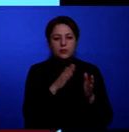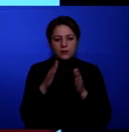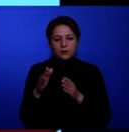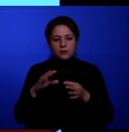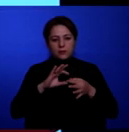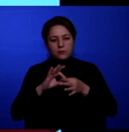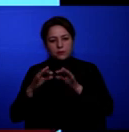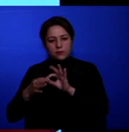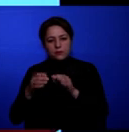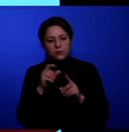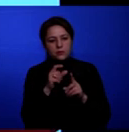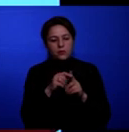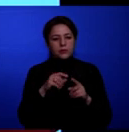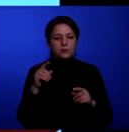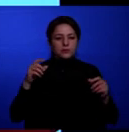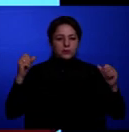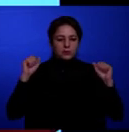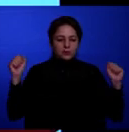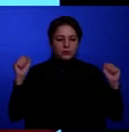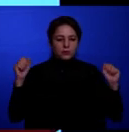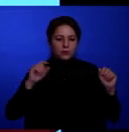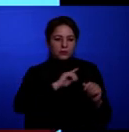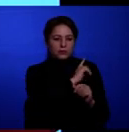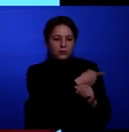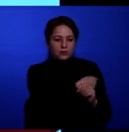здоровяк крепыш крепкий